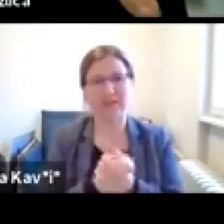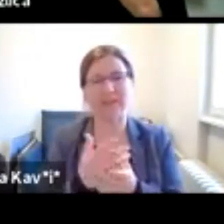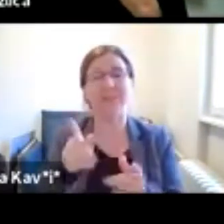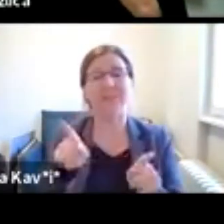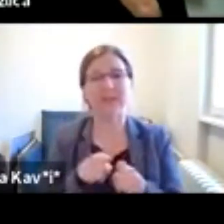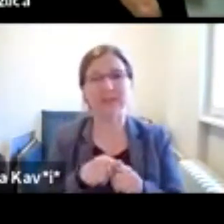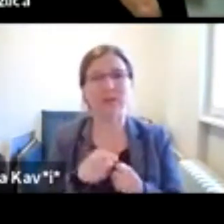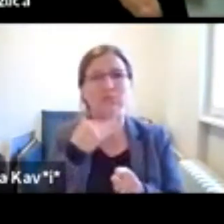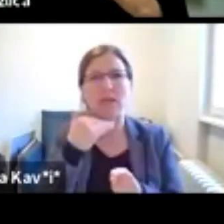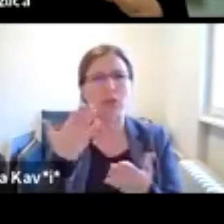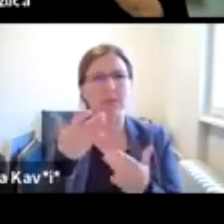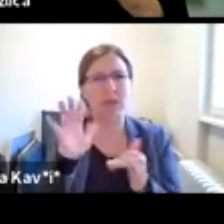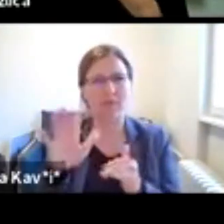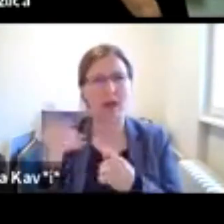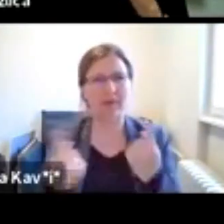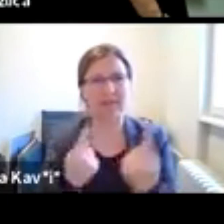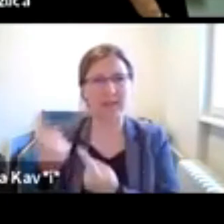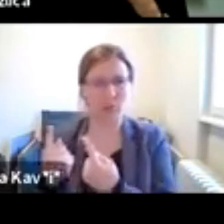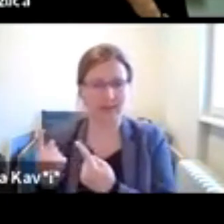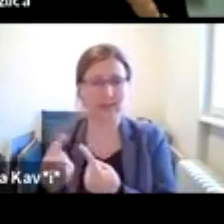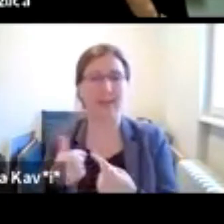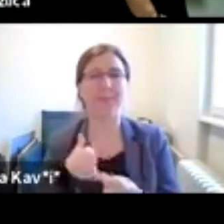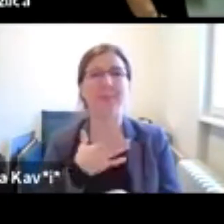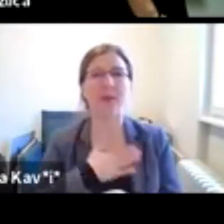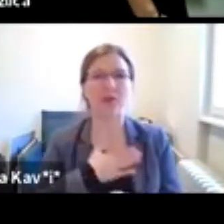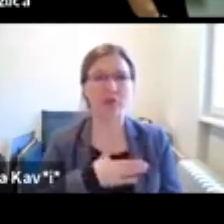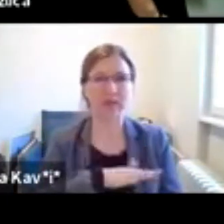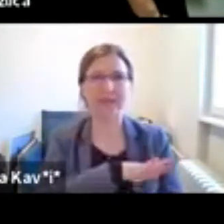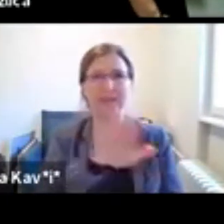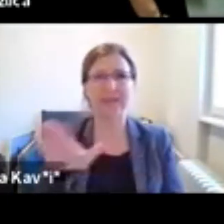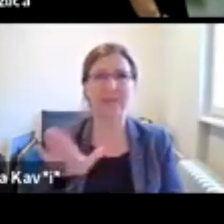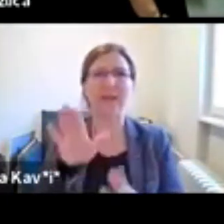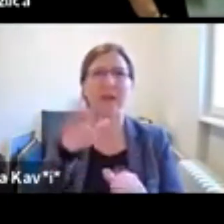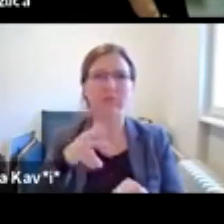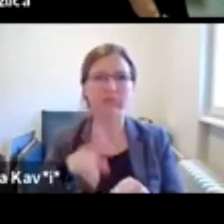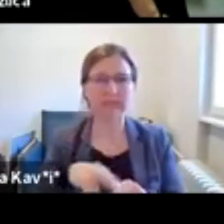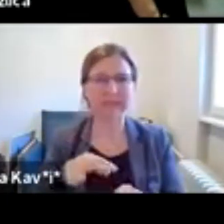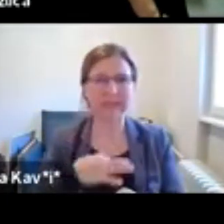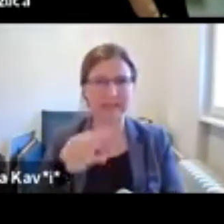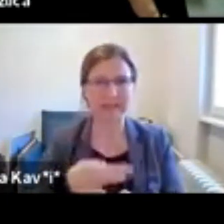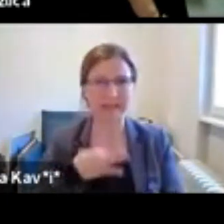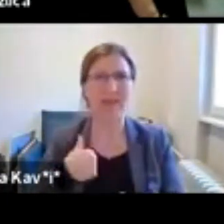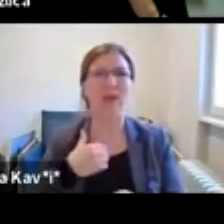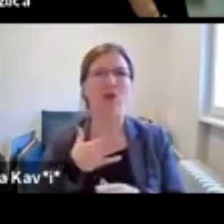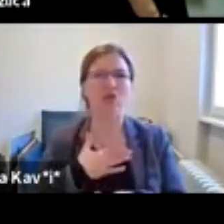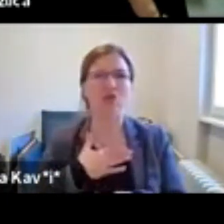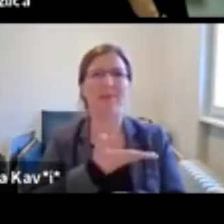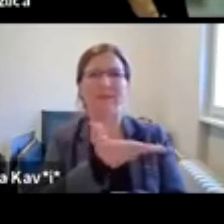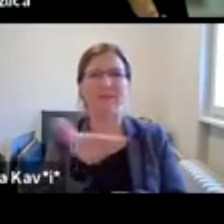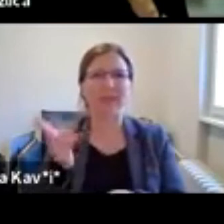ovakvoj situaciji. Želim vam prije svega svima da ostanete zdravi, da pazite na sebe i svoje